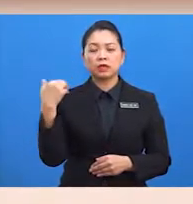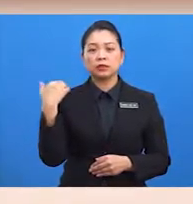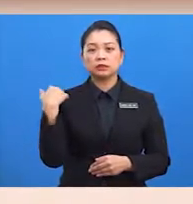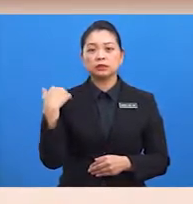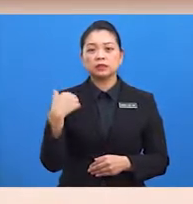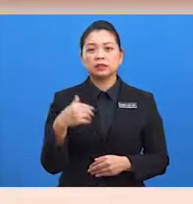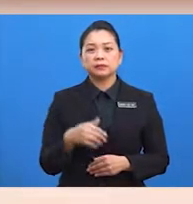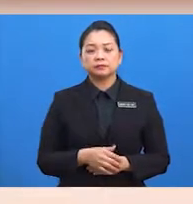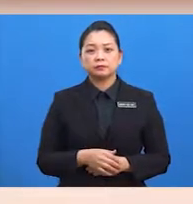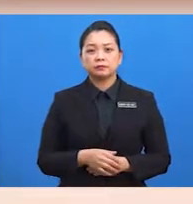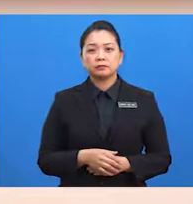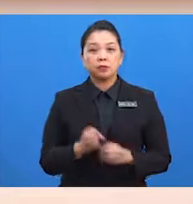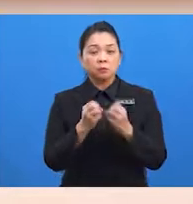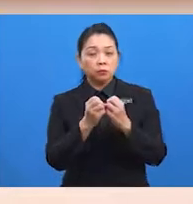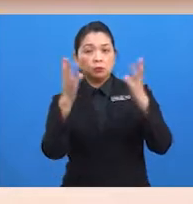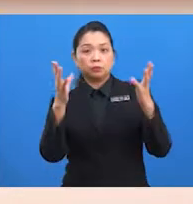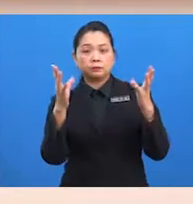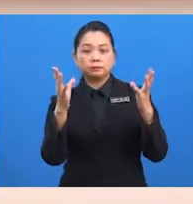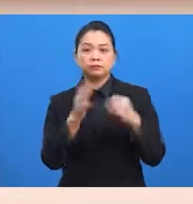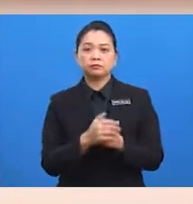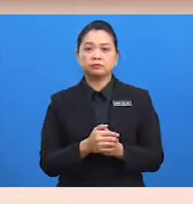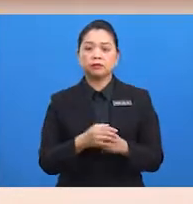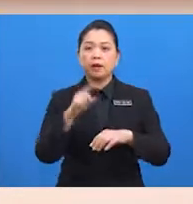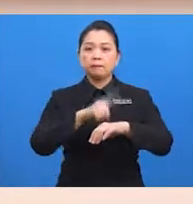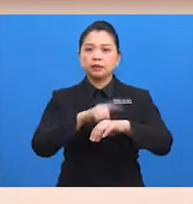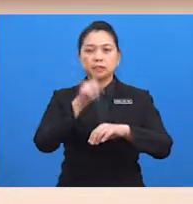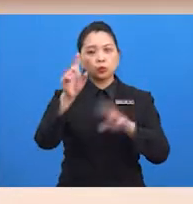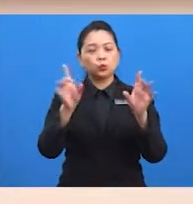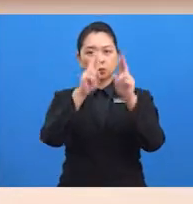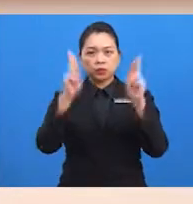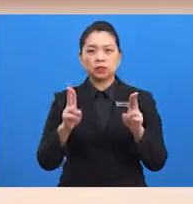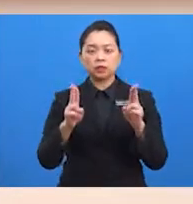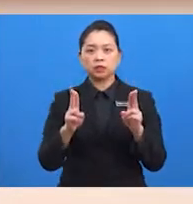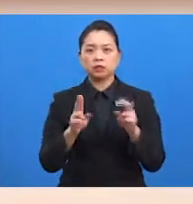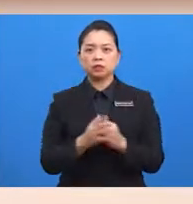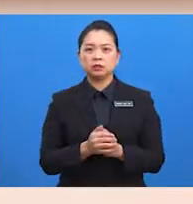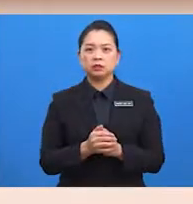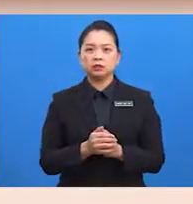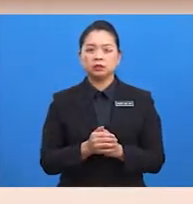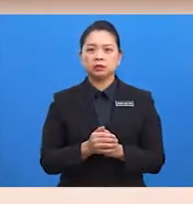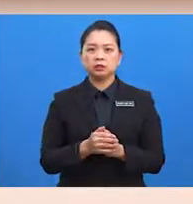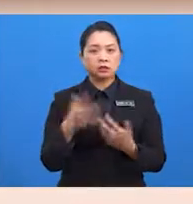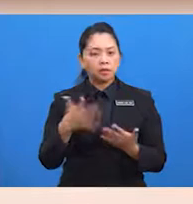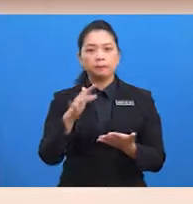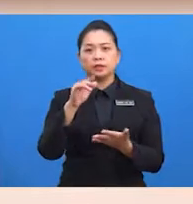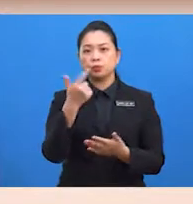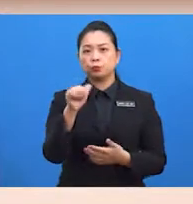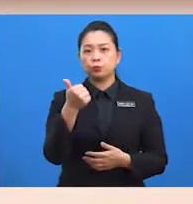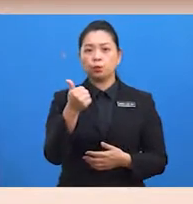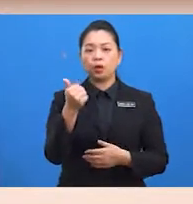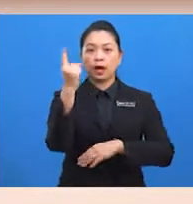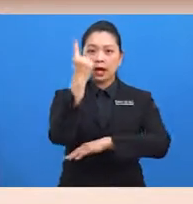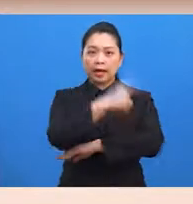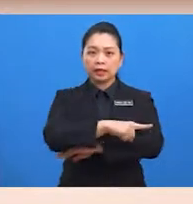tadi Utara care you cream meletup ketika satu uji keselamatan selama 10 hari berikutnya